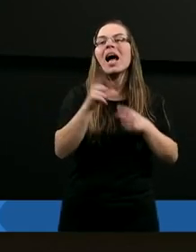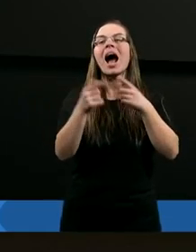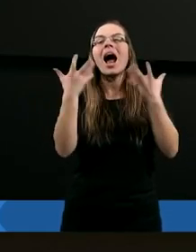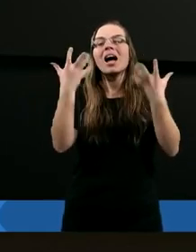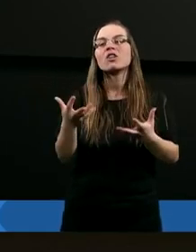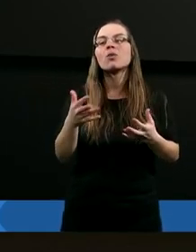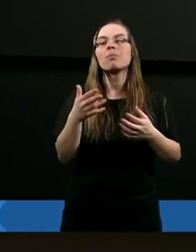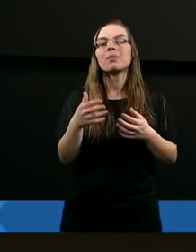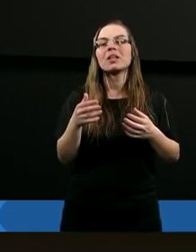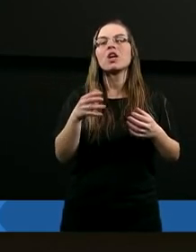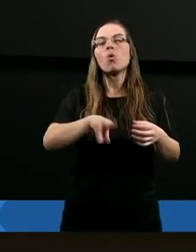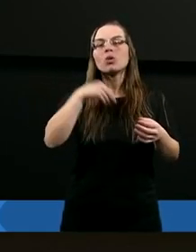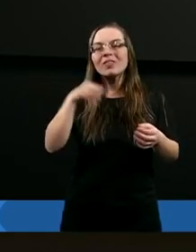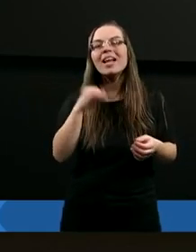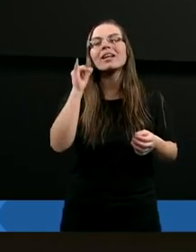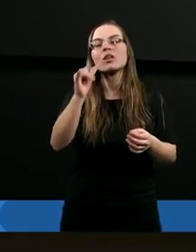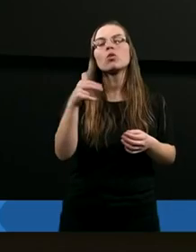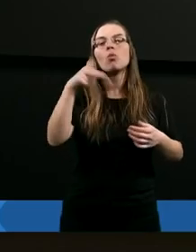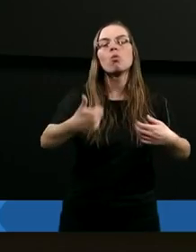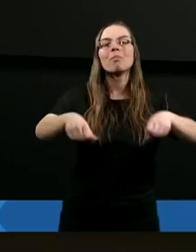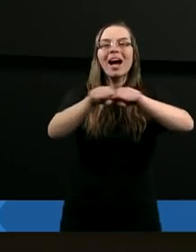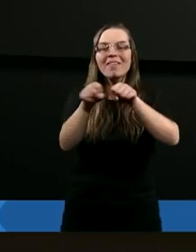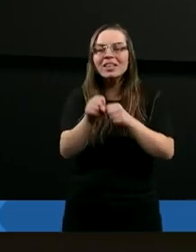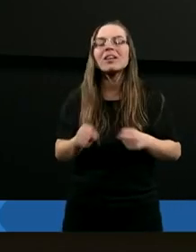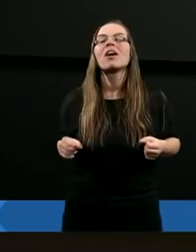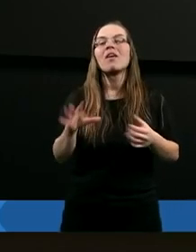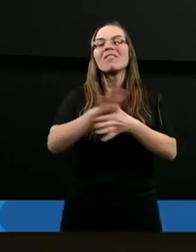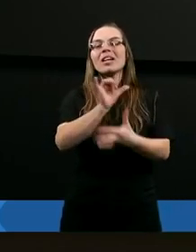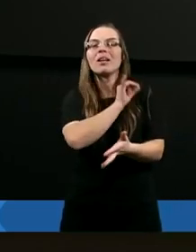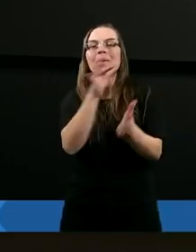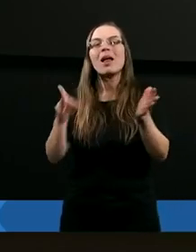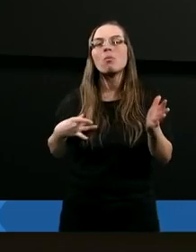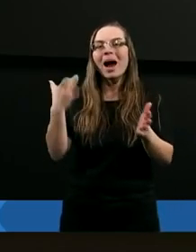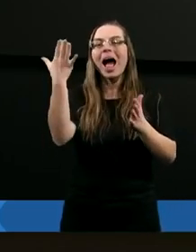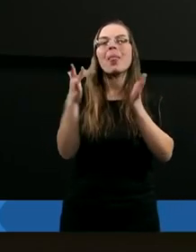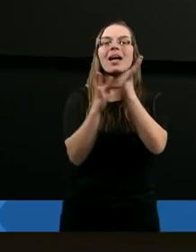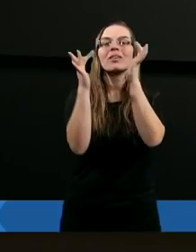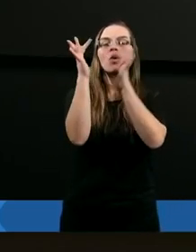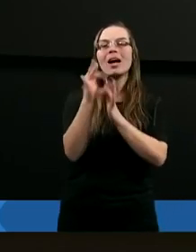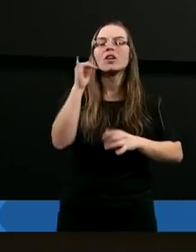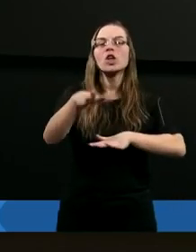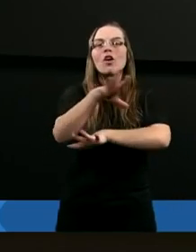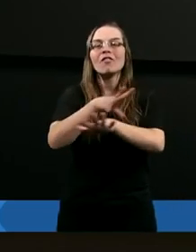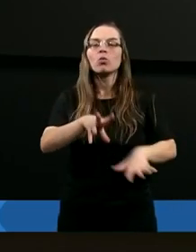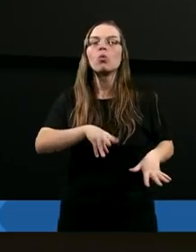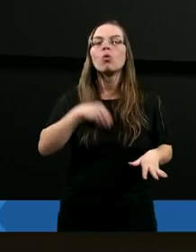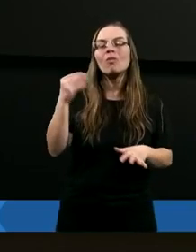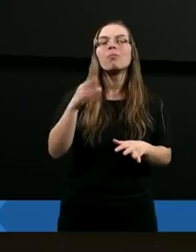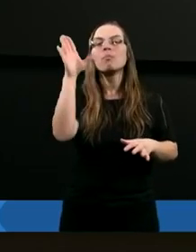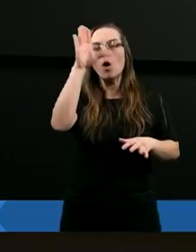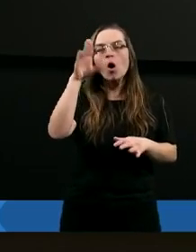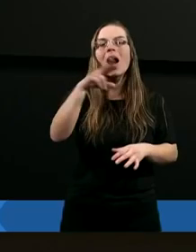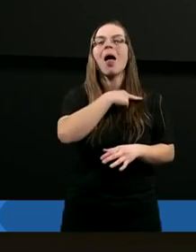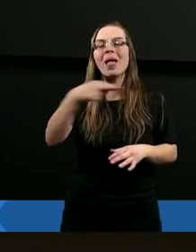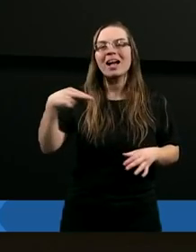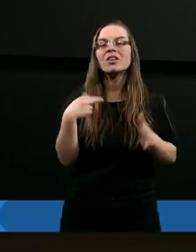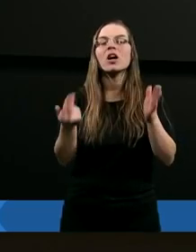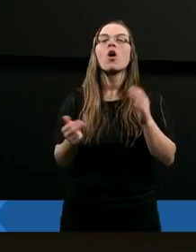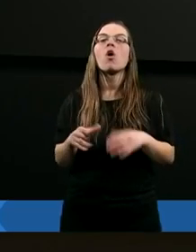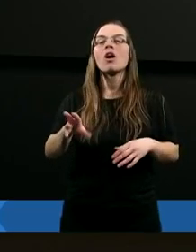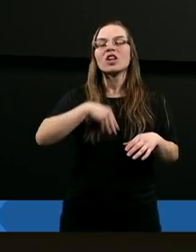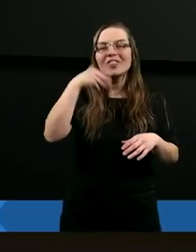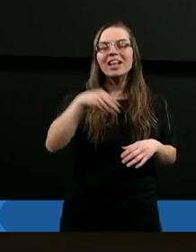aleście obmyci, uświęceni i usprawiedliwieni w imieniu Pana Jezusa Chrystusa i w Duchu Boga Naszego.